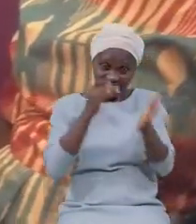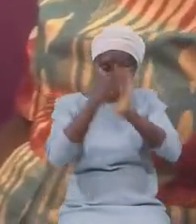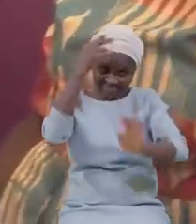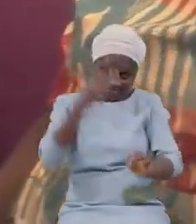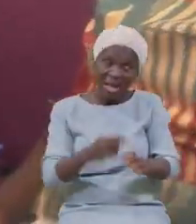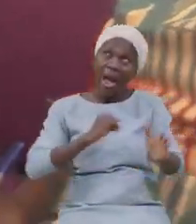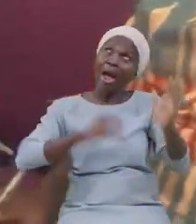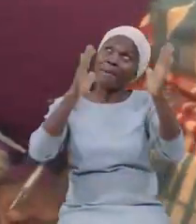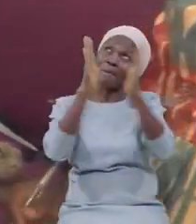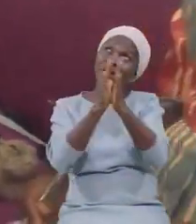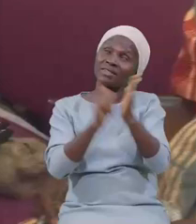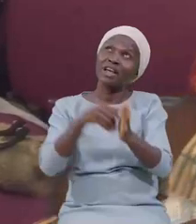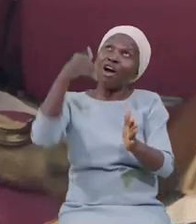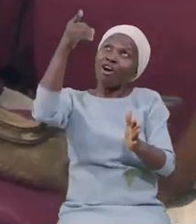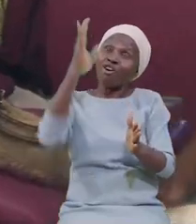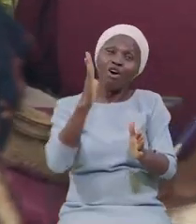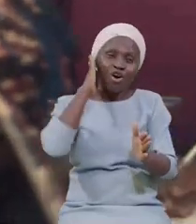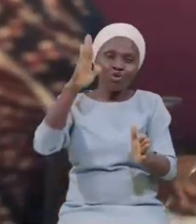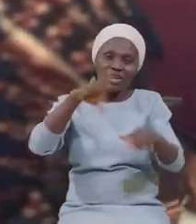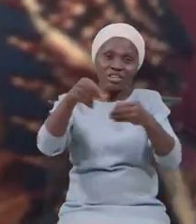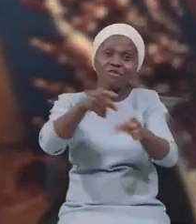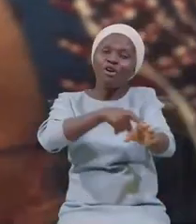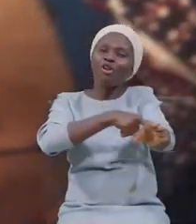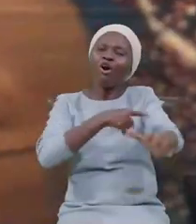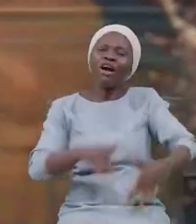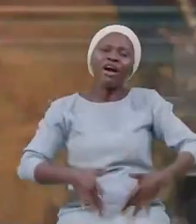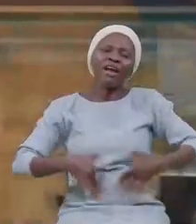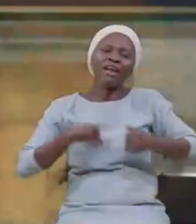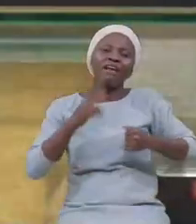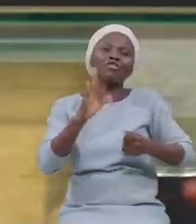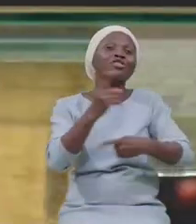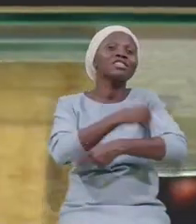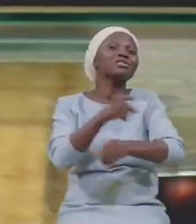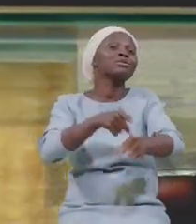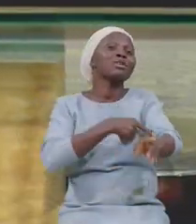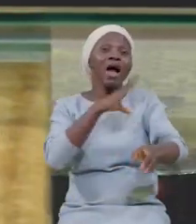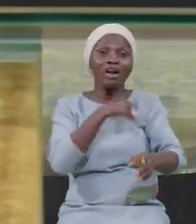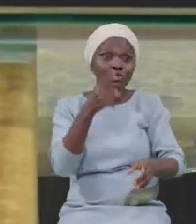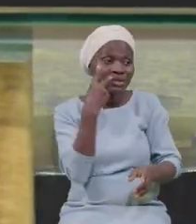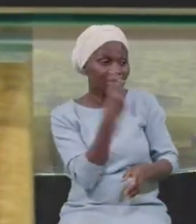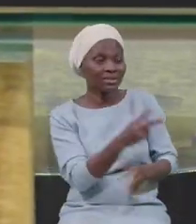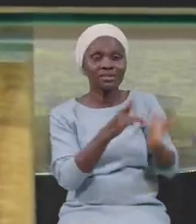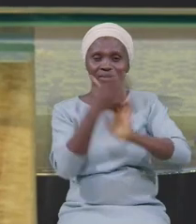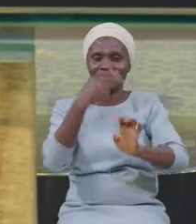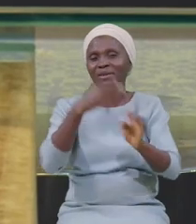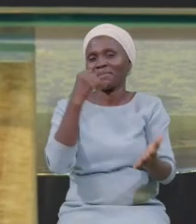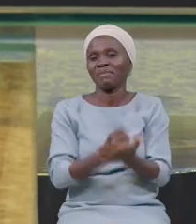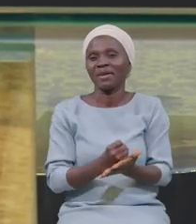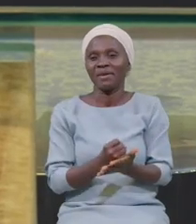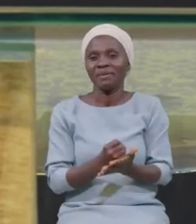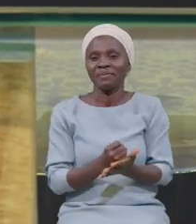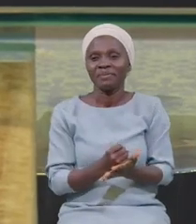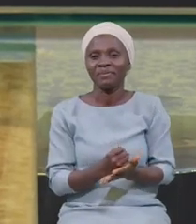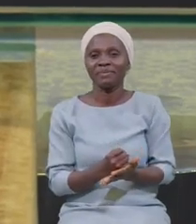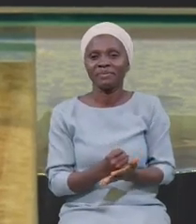prolonge votre vie, qu'il prolonge vos jours. Vous verrez cela. Deuxième point